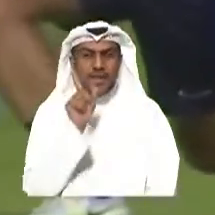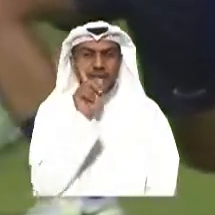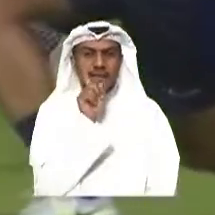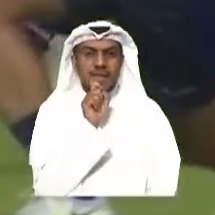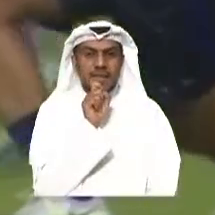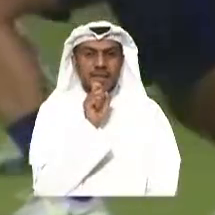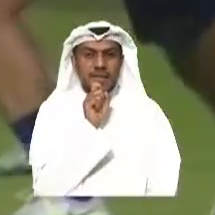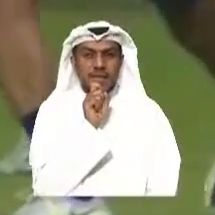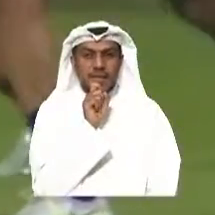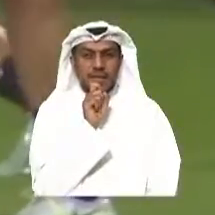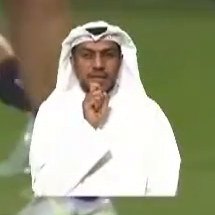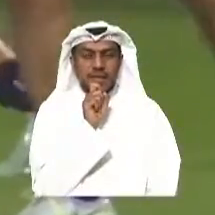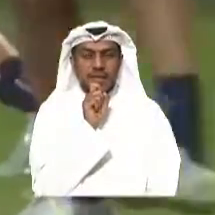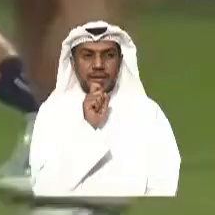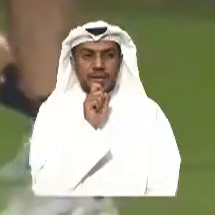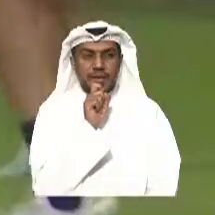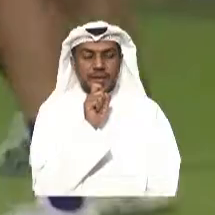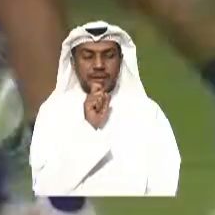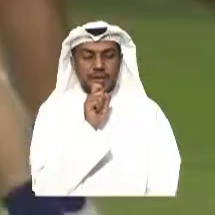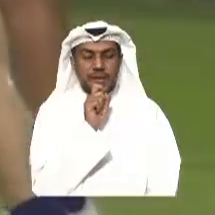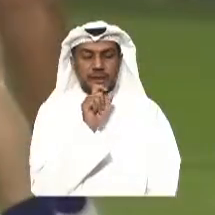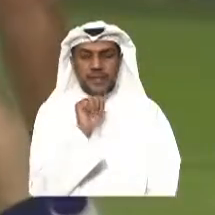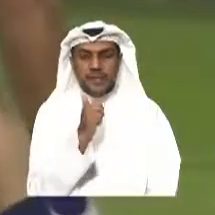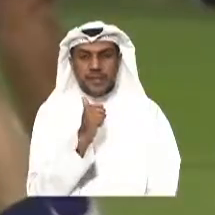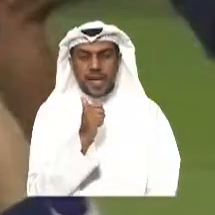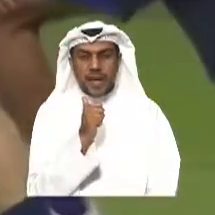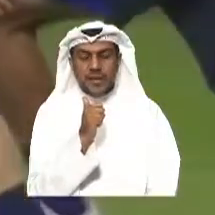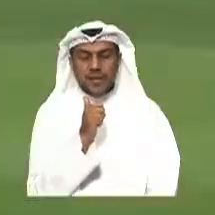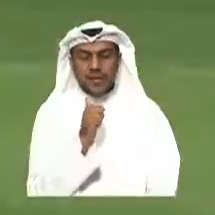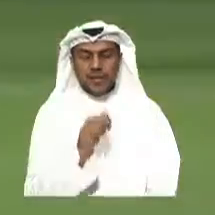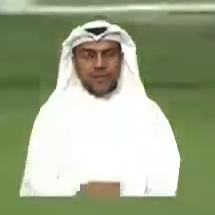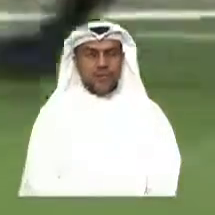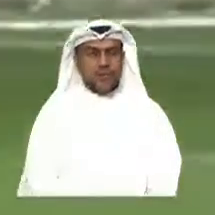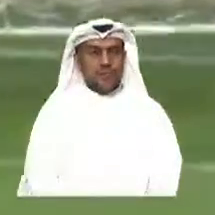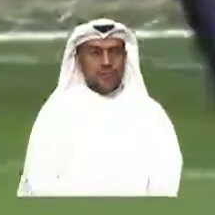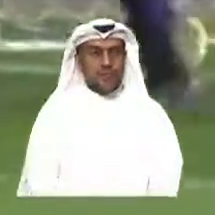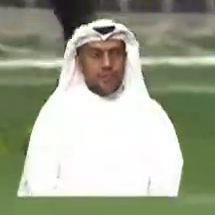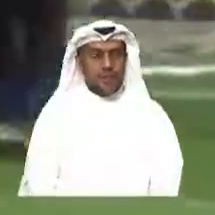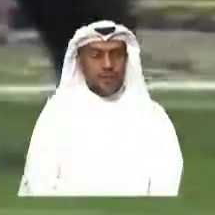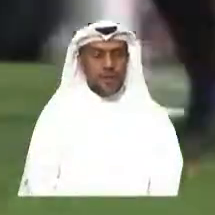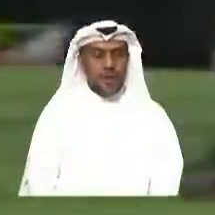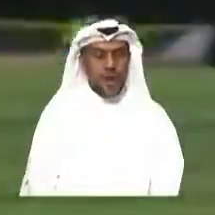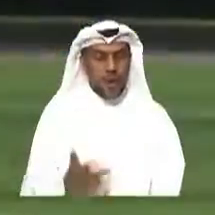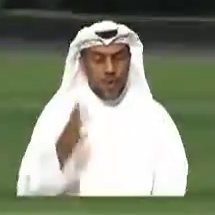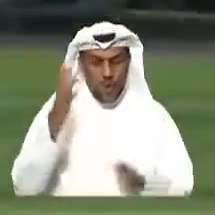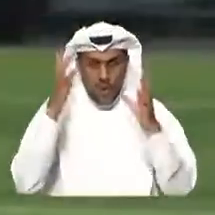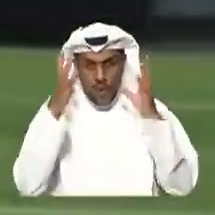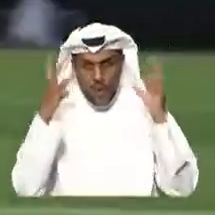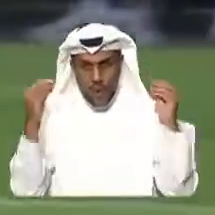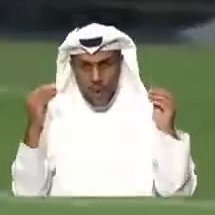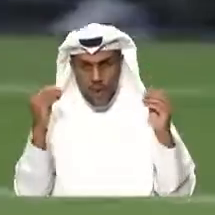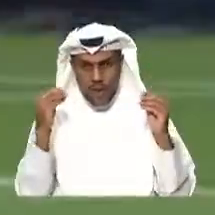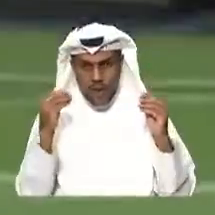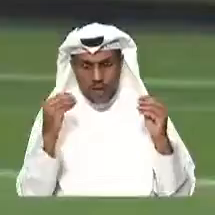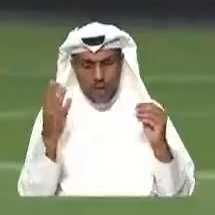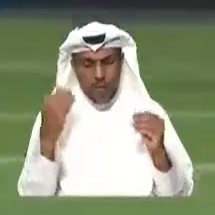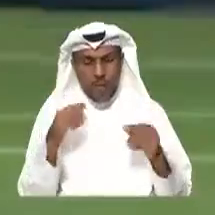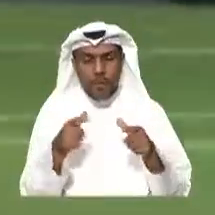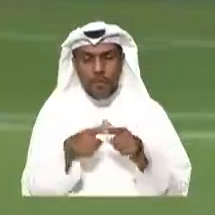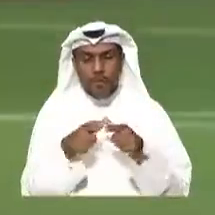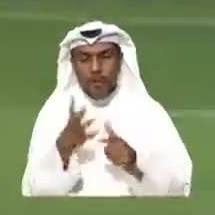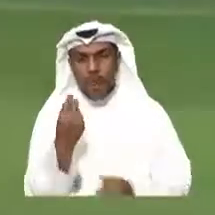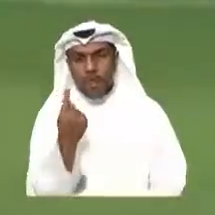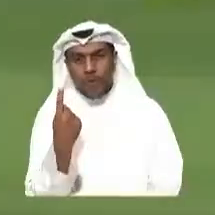في اولى مواجهات دور 16 في بطوله كاس عالم وتصدر المنتخب الهولندي المجموعه الاولى بعد ما